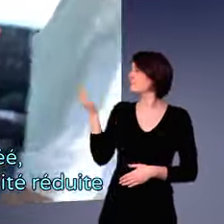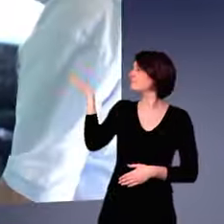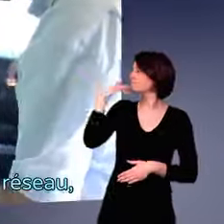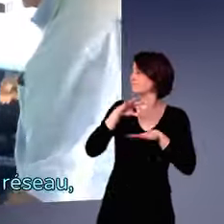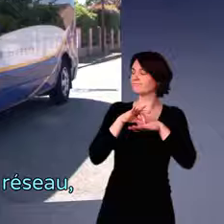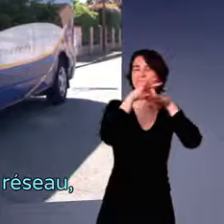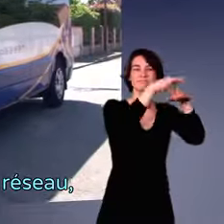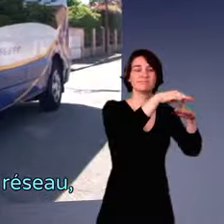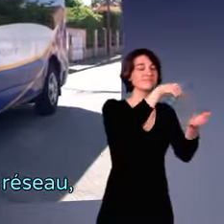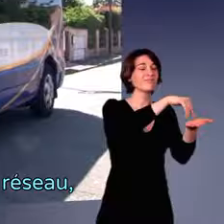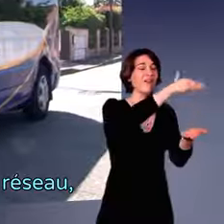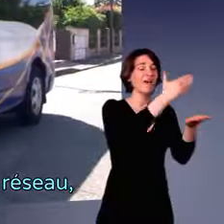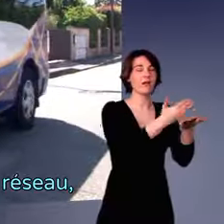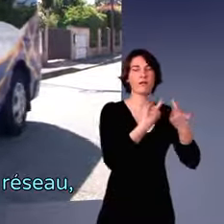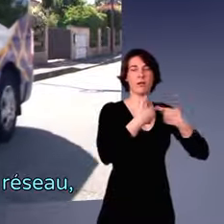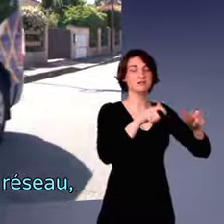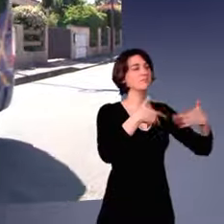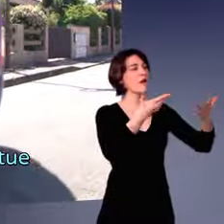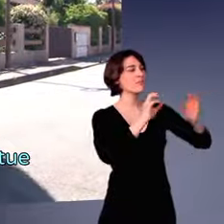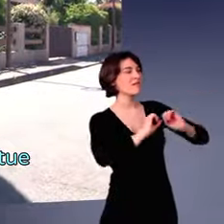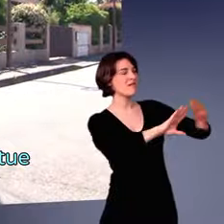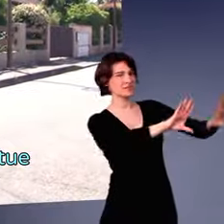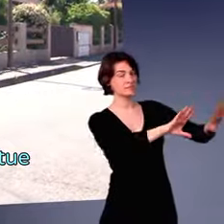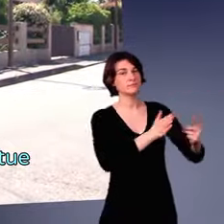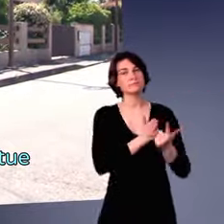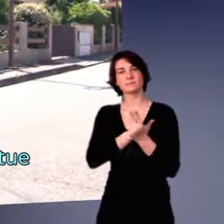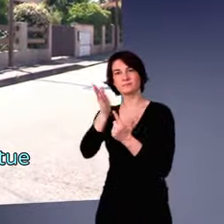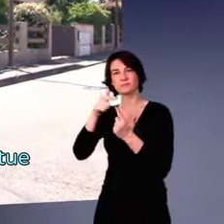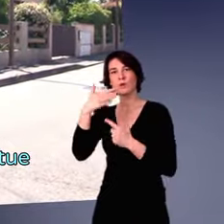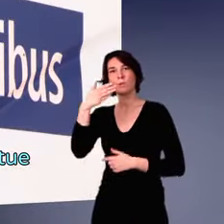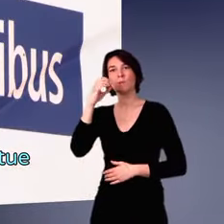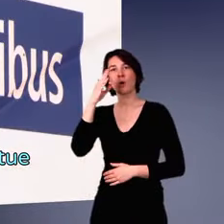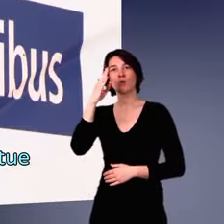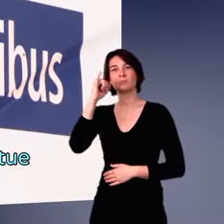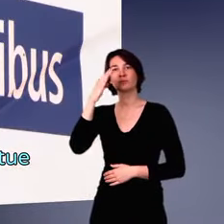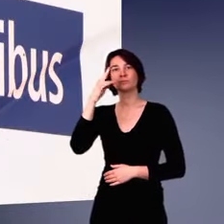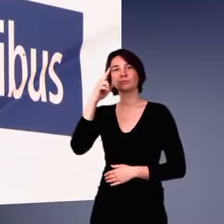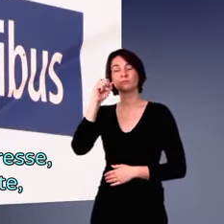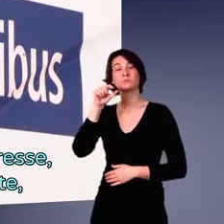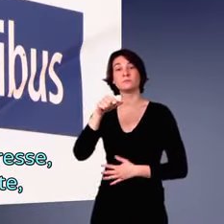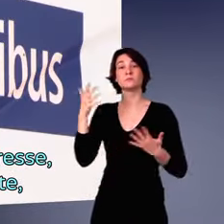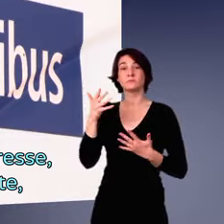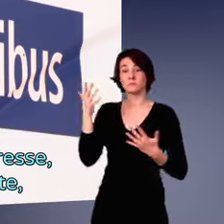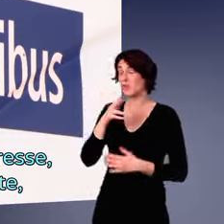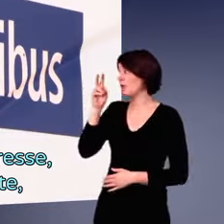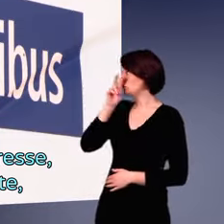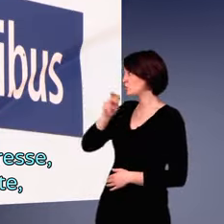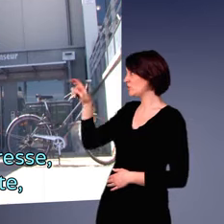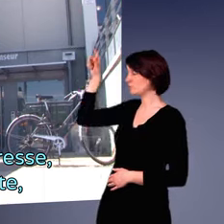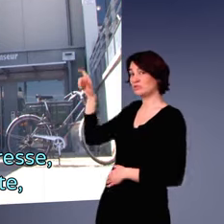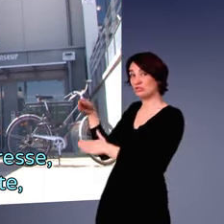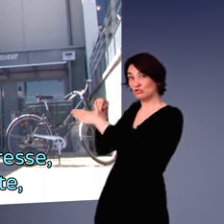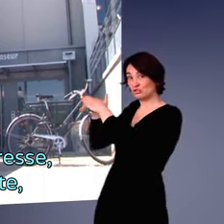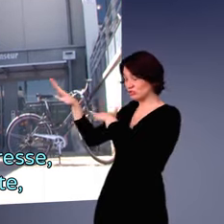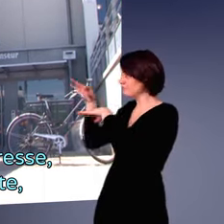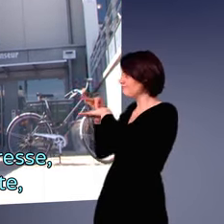réduite jusqu'à des arrêts adaptés du réseau et mobibus qui se substiue au réseau classique pour faire de l'adresse à